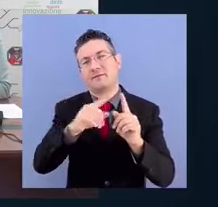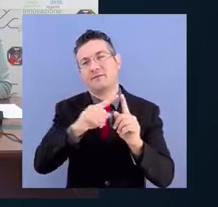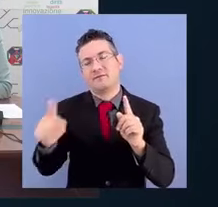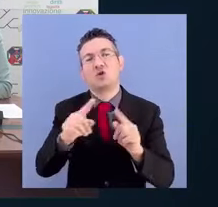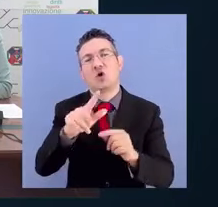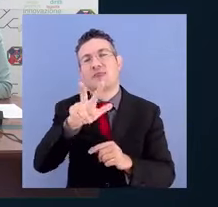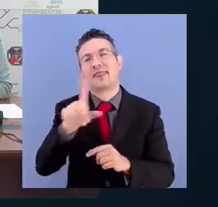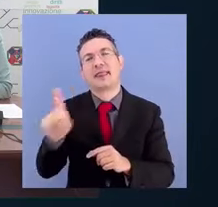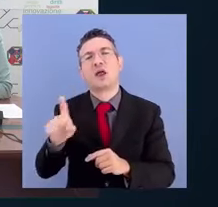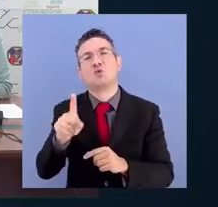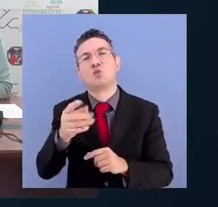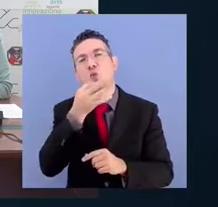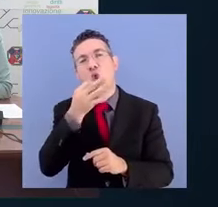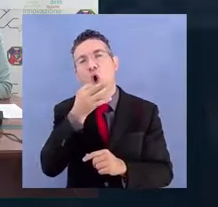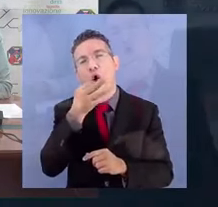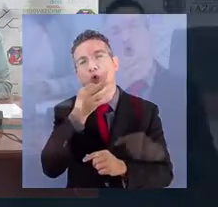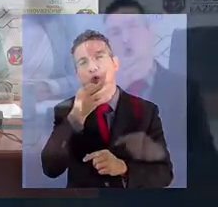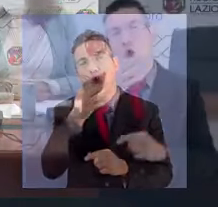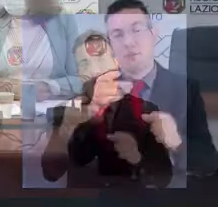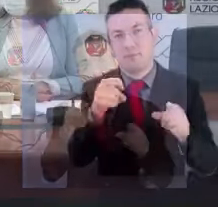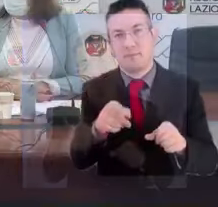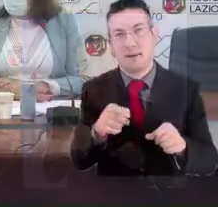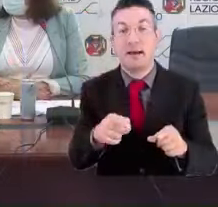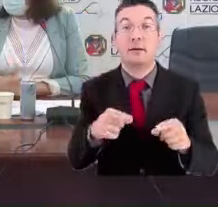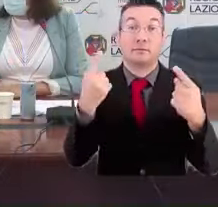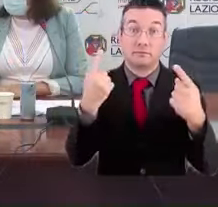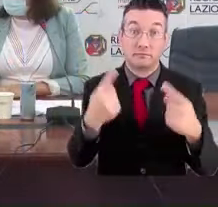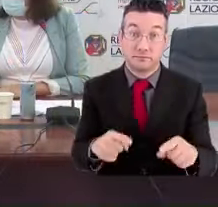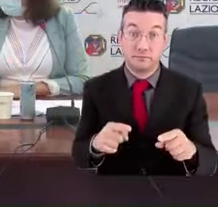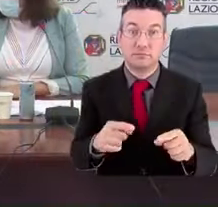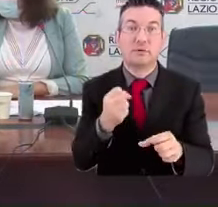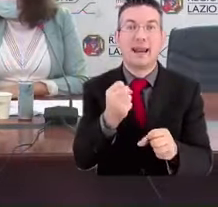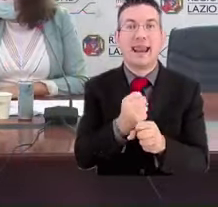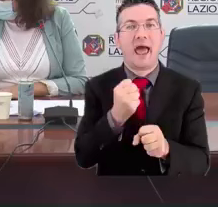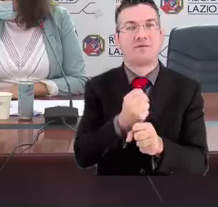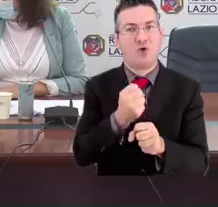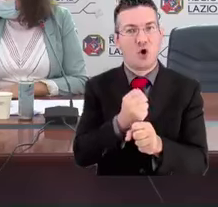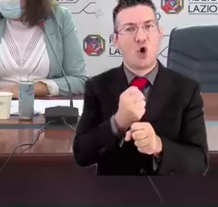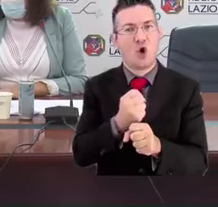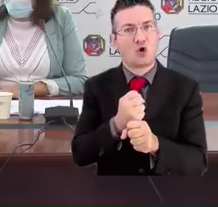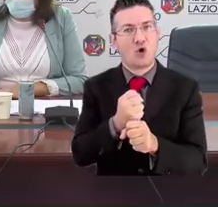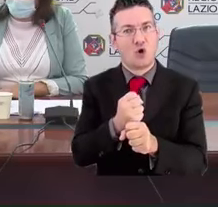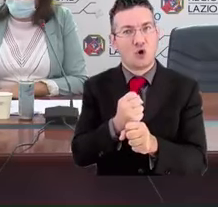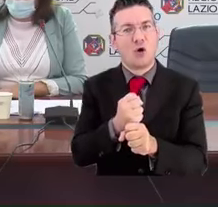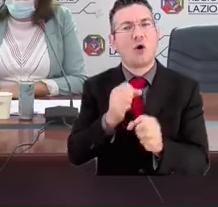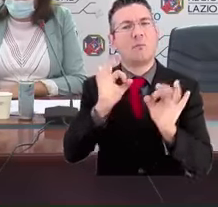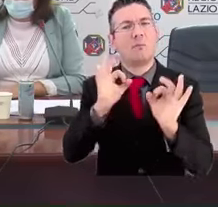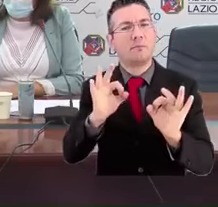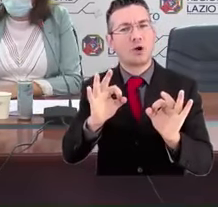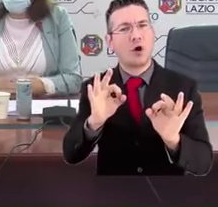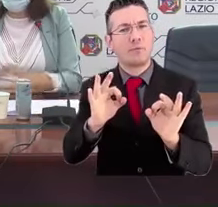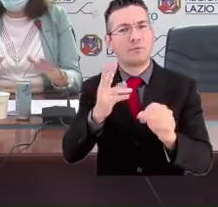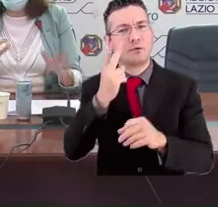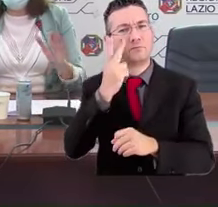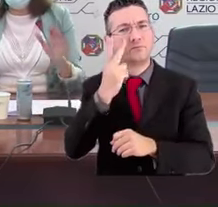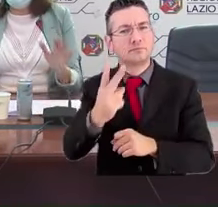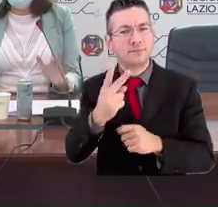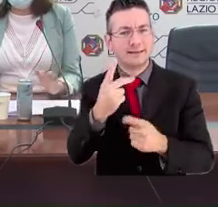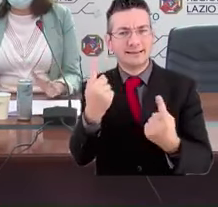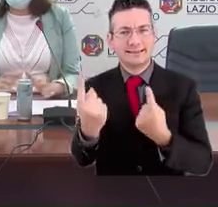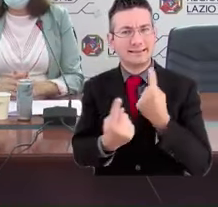è un lavoro che stiamo che stiamo facendo guardando proprio a quelle che sono le situazioni e